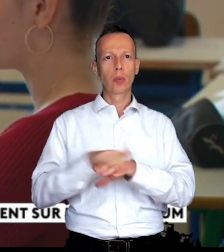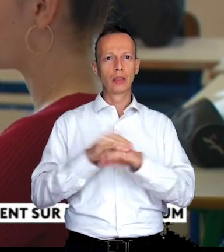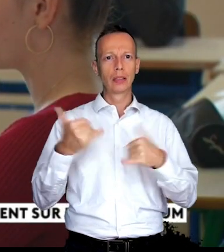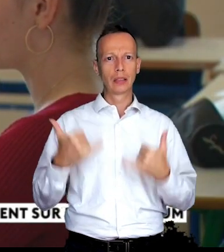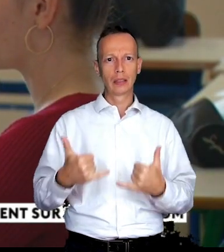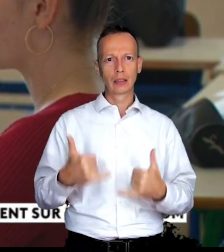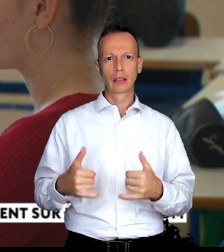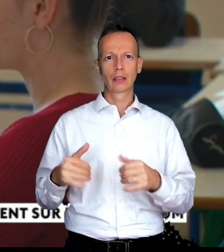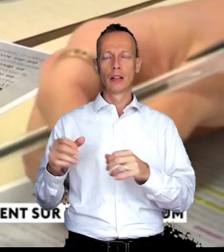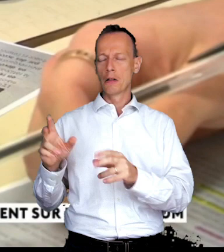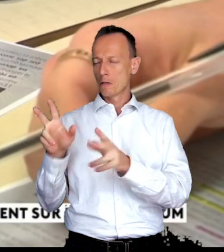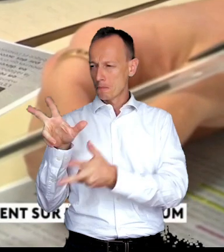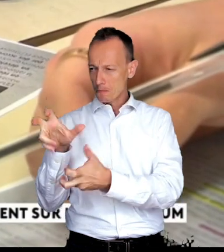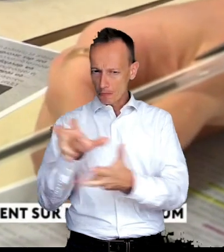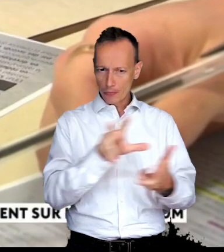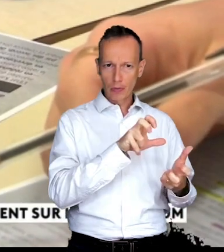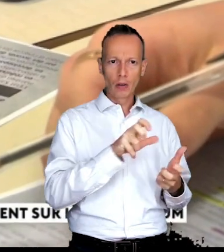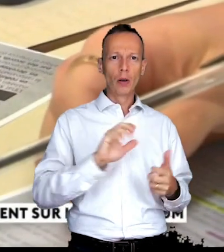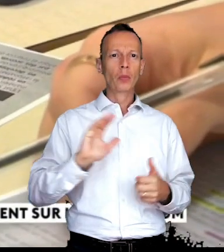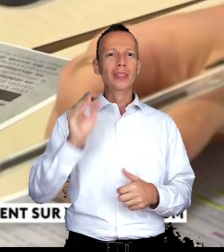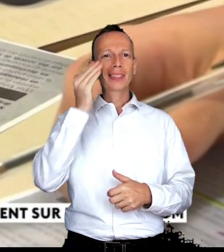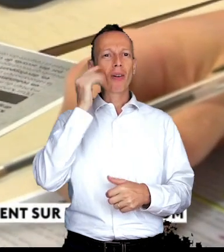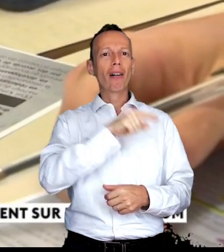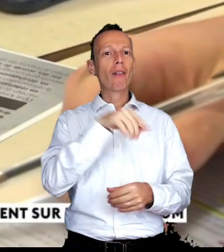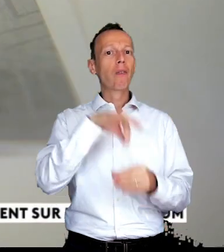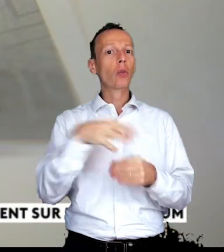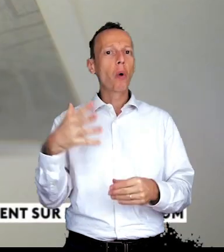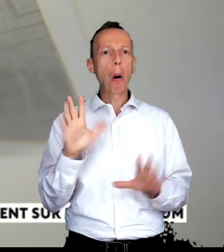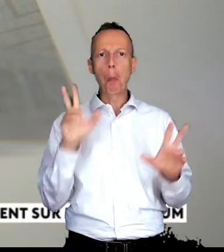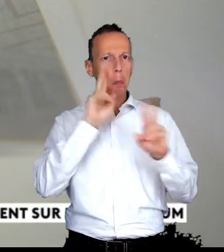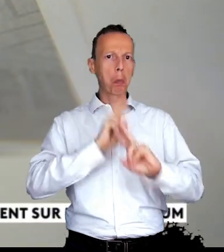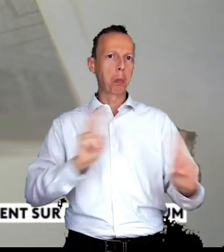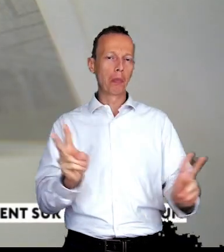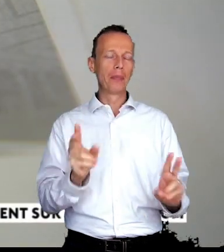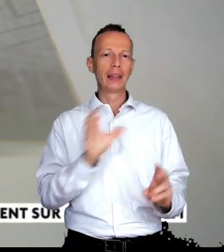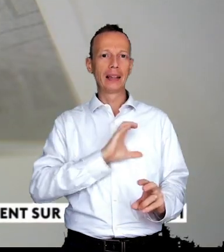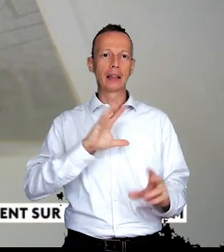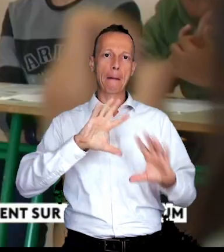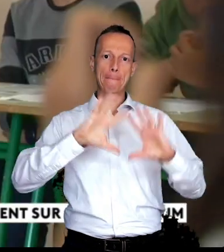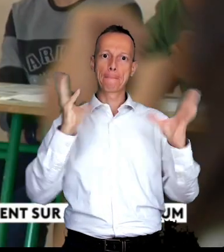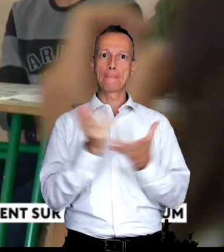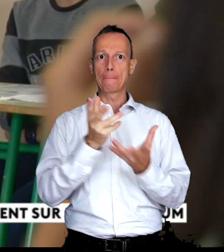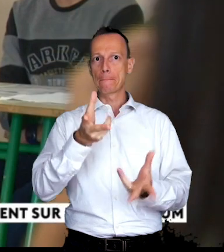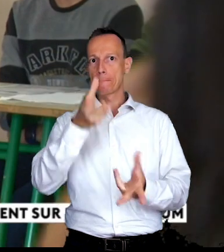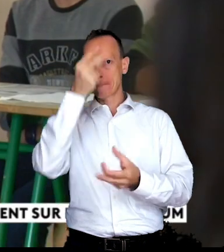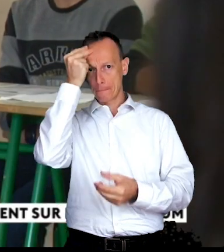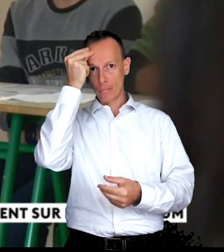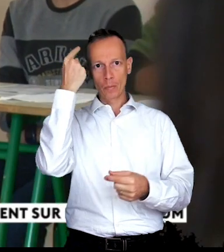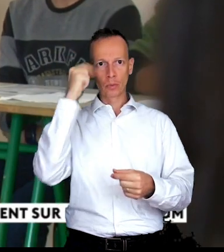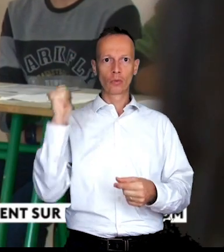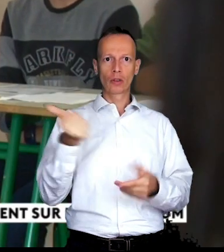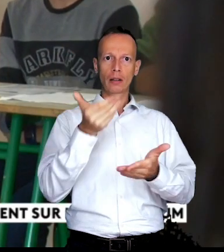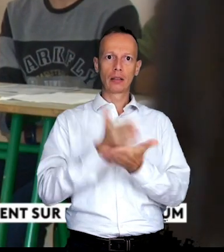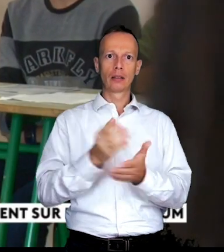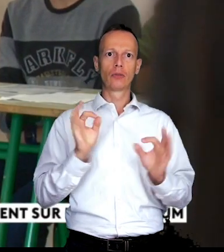débat, les élèves ont étudié les programmes de propagande des 6 formations politiques locales. L'objectif recherché ici n'est pas de connaître le